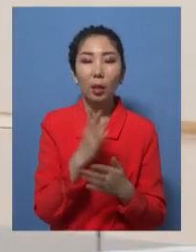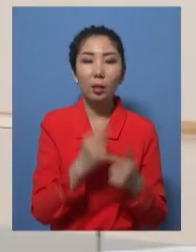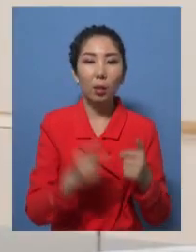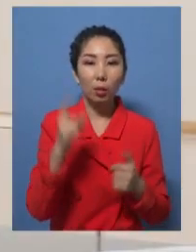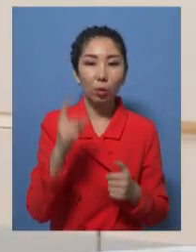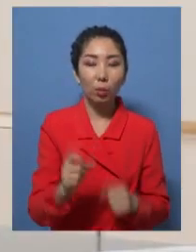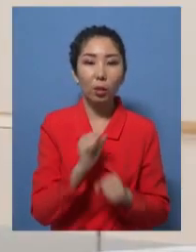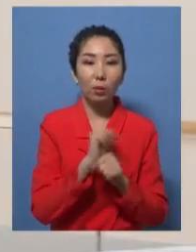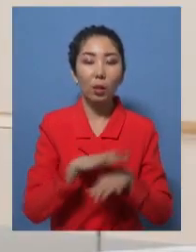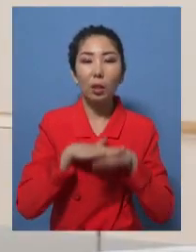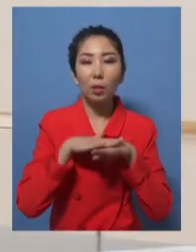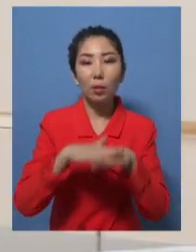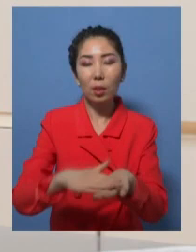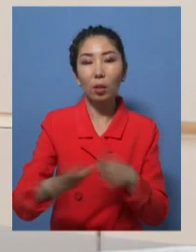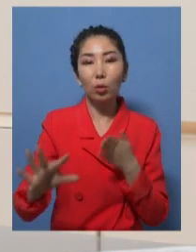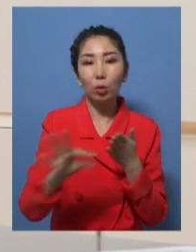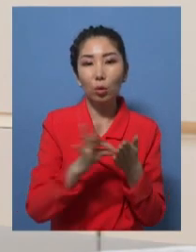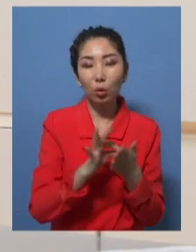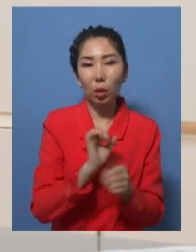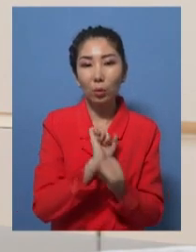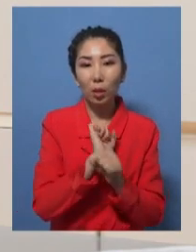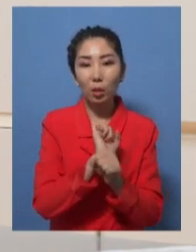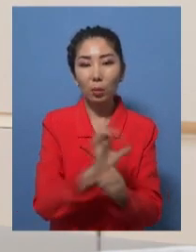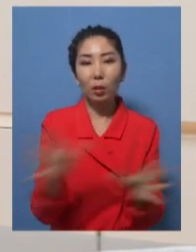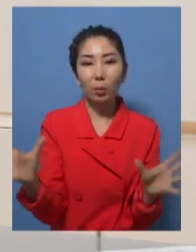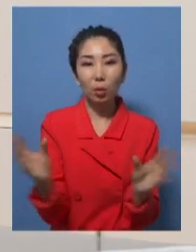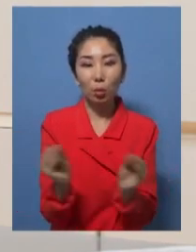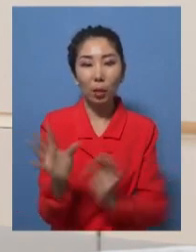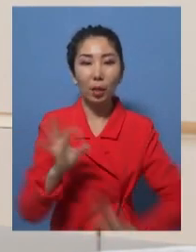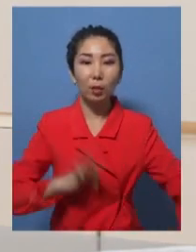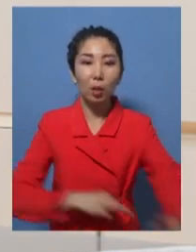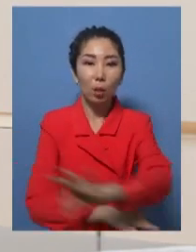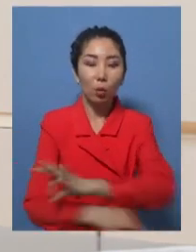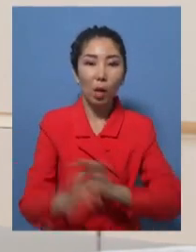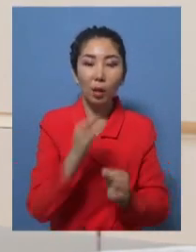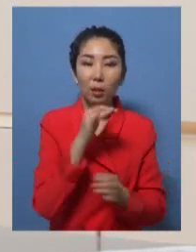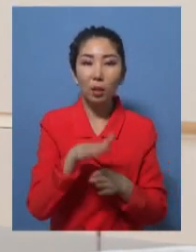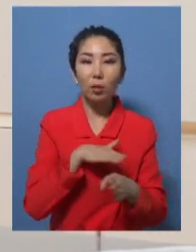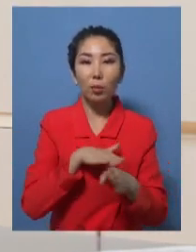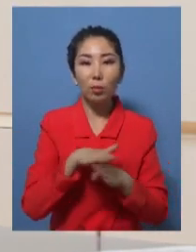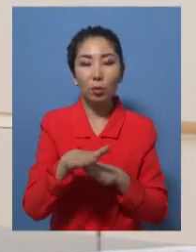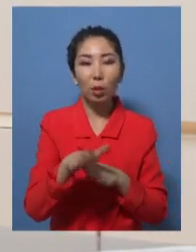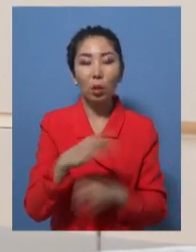кәсіпкерлердің құқығын қорғау, инвесторлардың құқығын қорғау, олардың жаңағы инвест жобаларының уақытылы